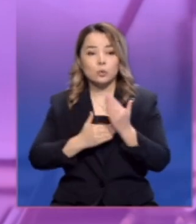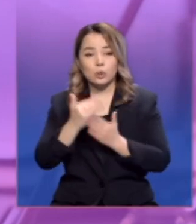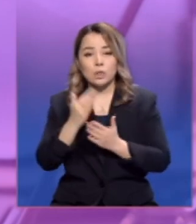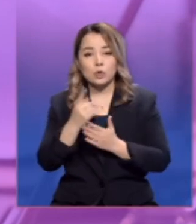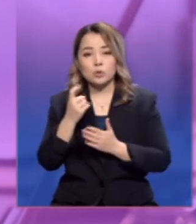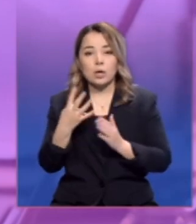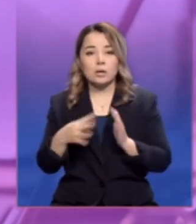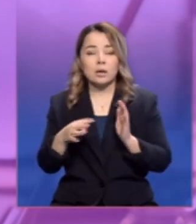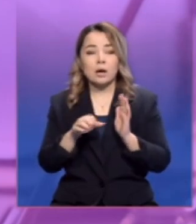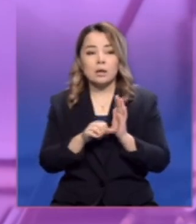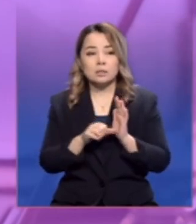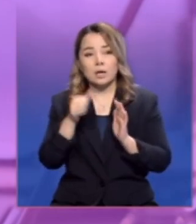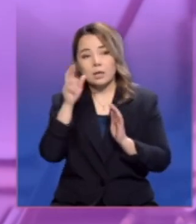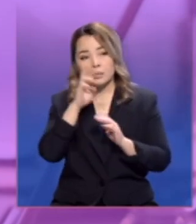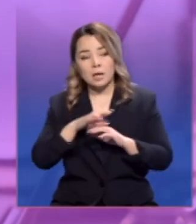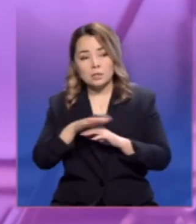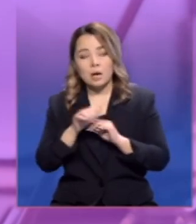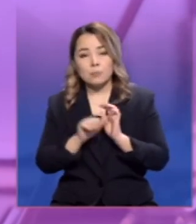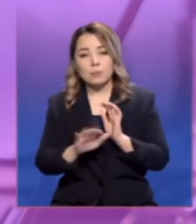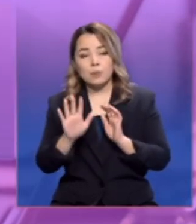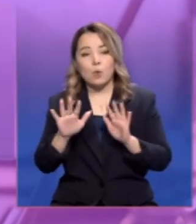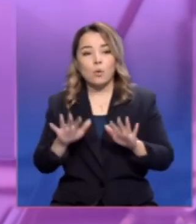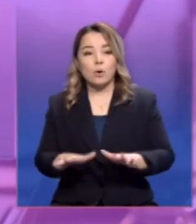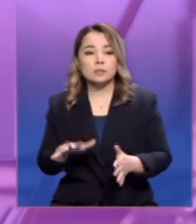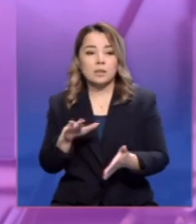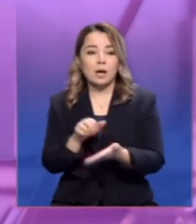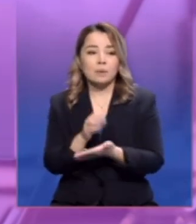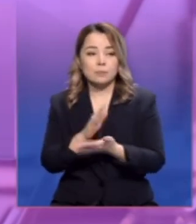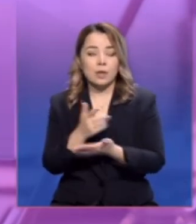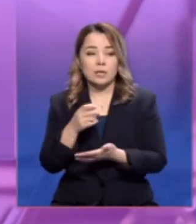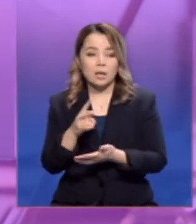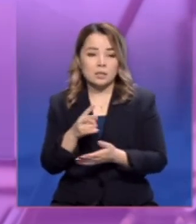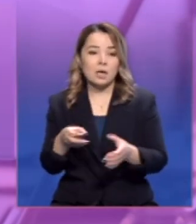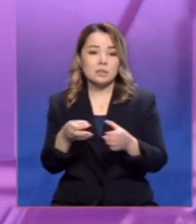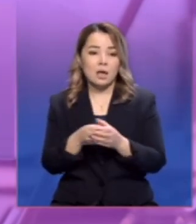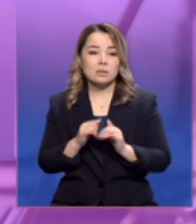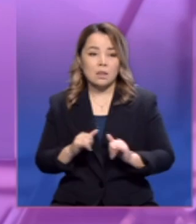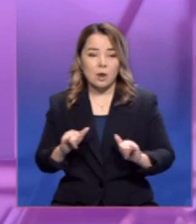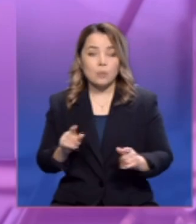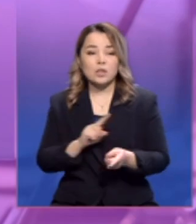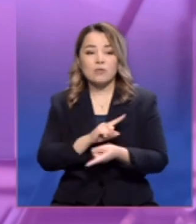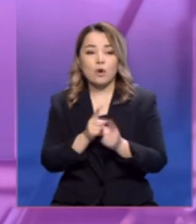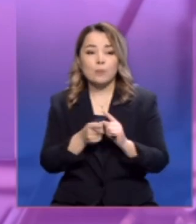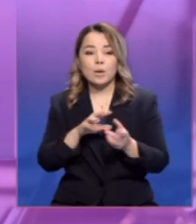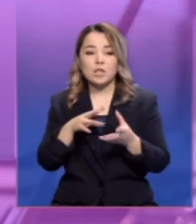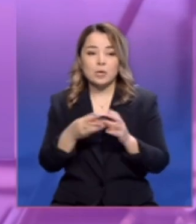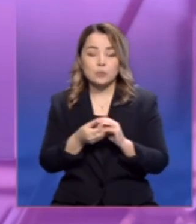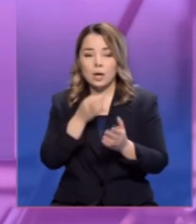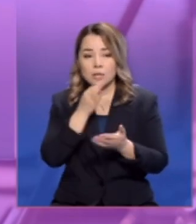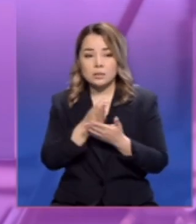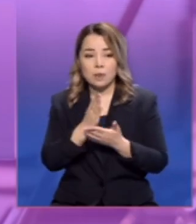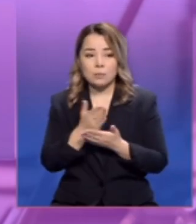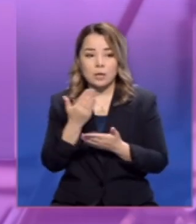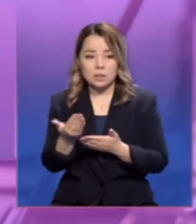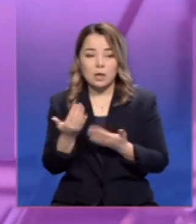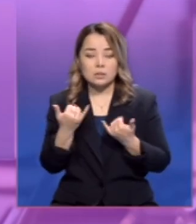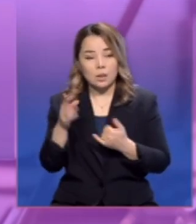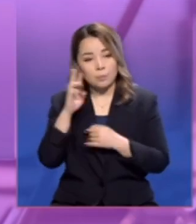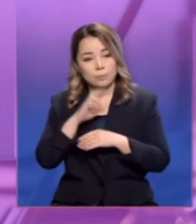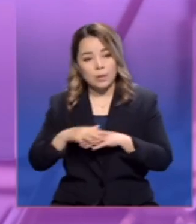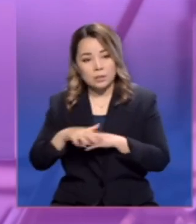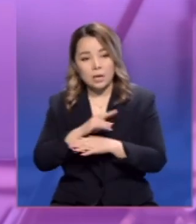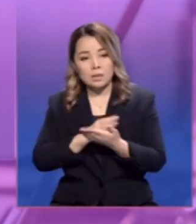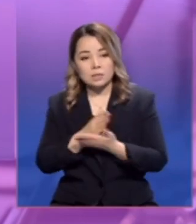елдің ішінде 65-ші орынға тұрақтаған. Бұл гендерлік даму саласындағы реформалар нәтижесі, деді жауаптылар. Сондай-ақ,